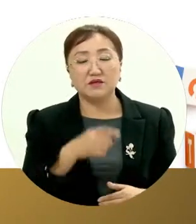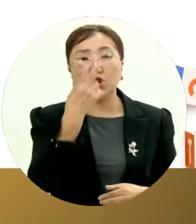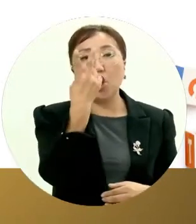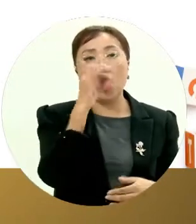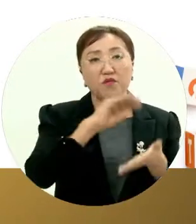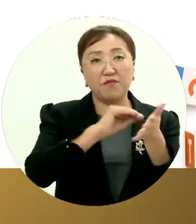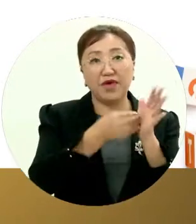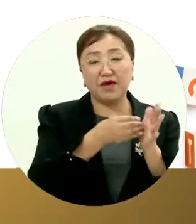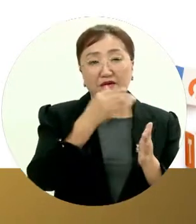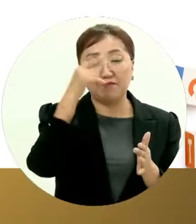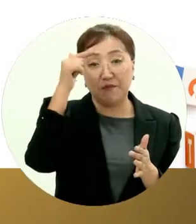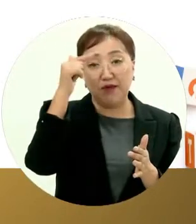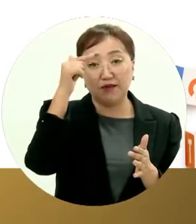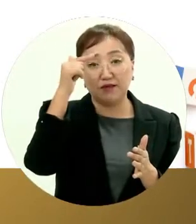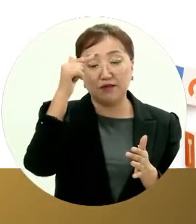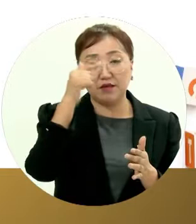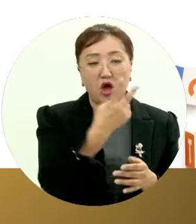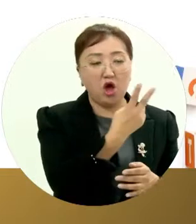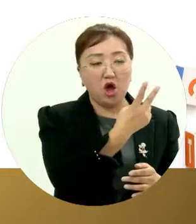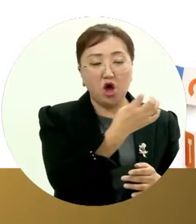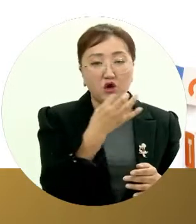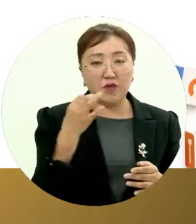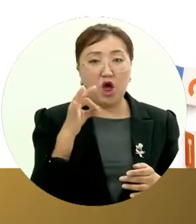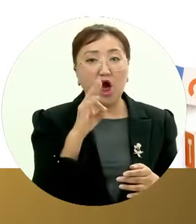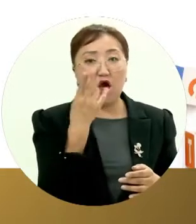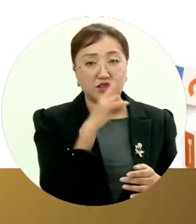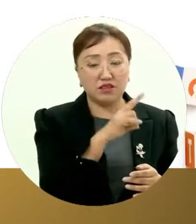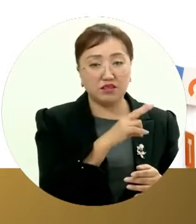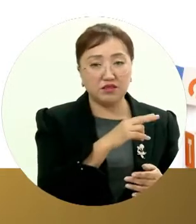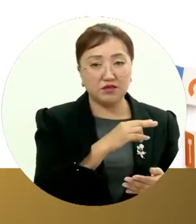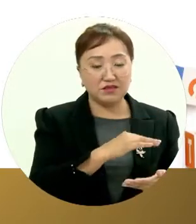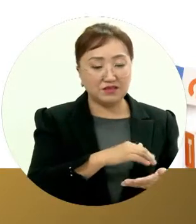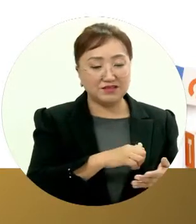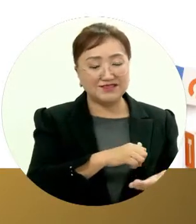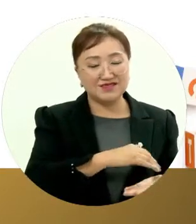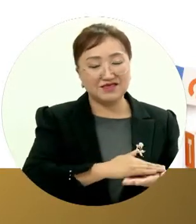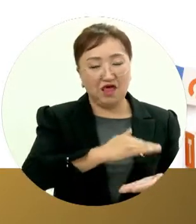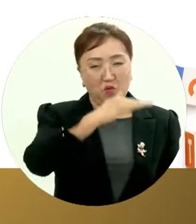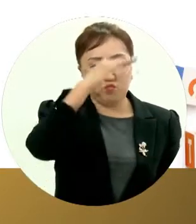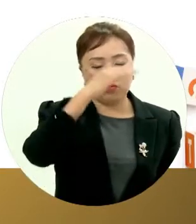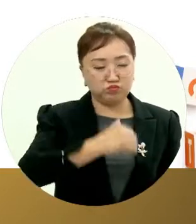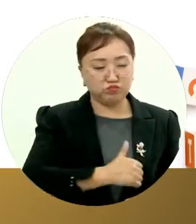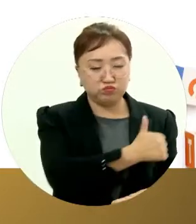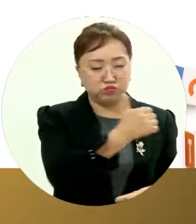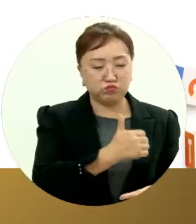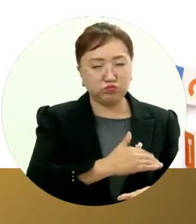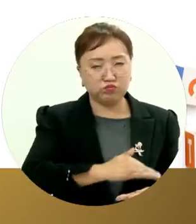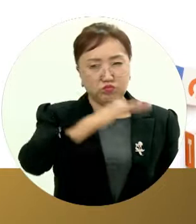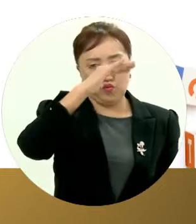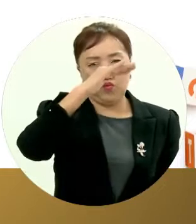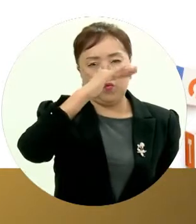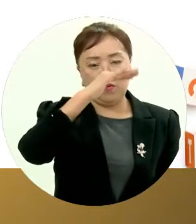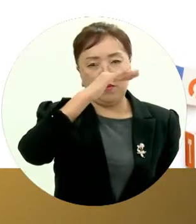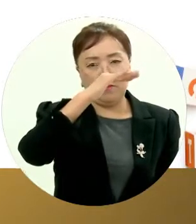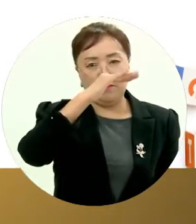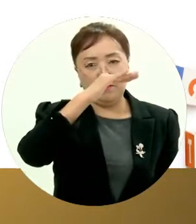20,000 төгрөг байж байна. За 2000 онд болохоор сагс бол ингээд дүүрсэн харагдаж байна. 20,000 төгрөгөөр маш их юм авдаг